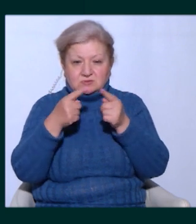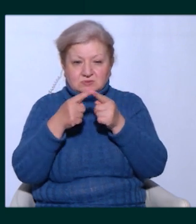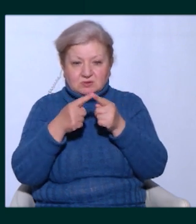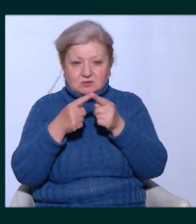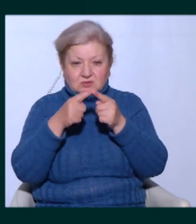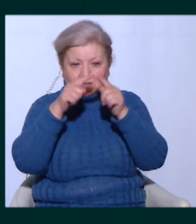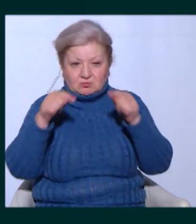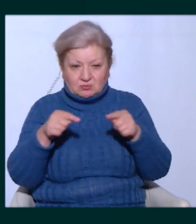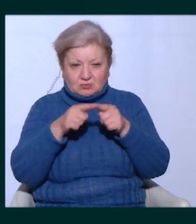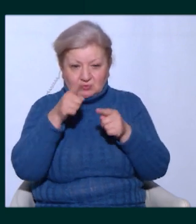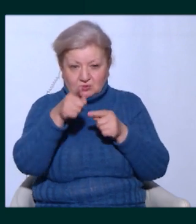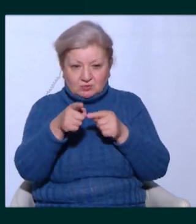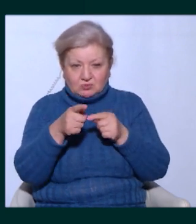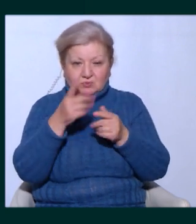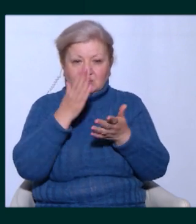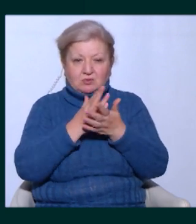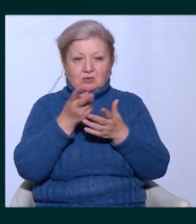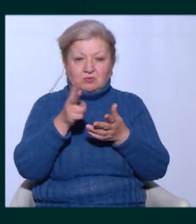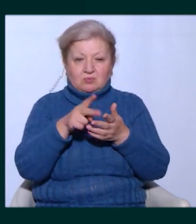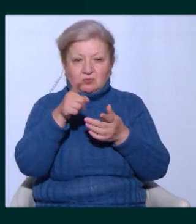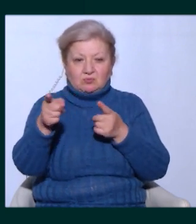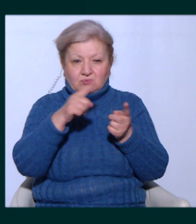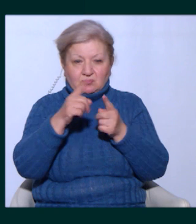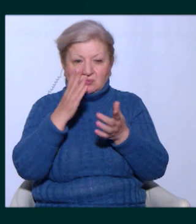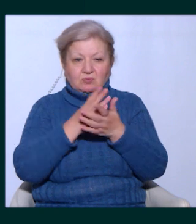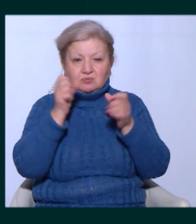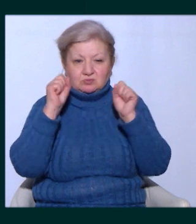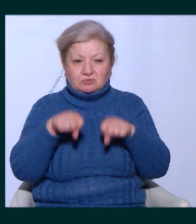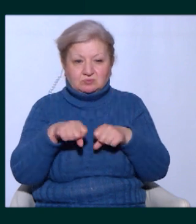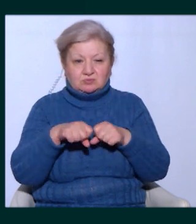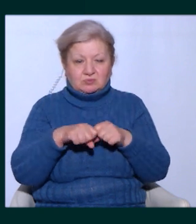მსგავსობიდან, ორივე ტოლფერდაა და ურთიერთმართობული გვერდები აქვს, შეგვიძლია